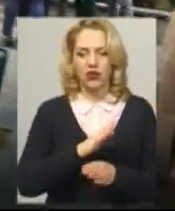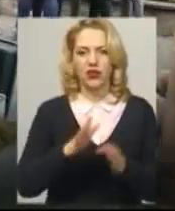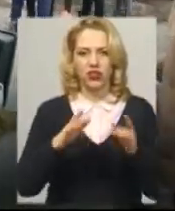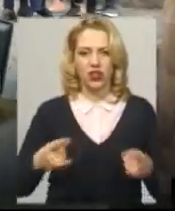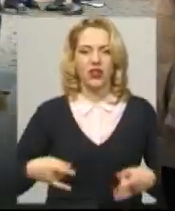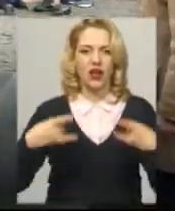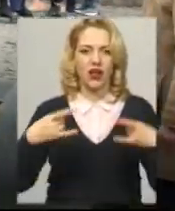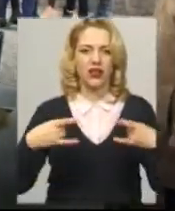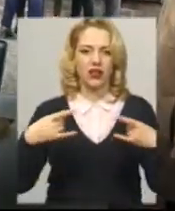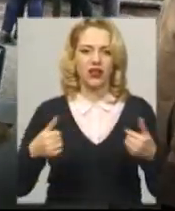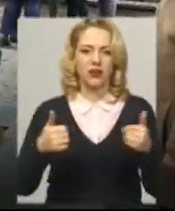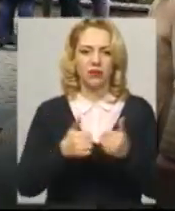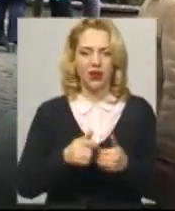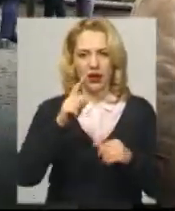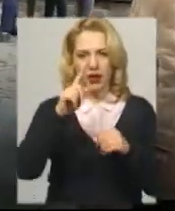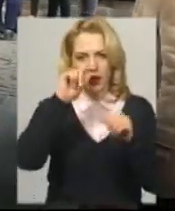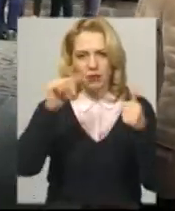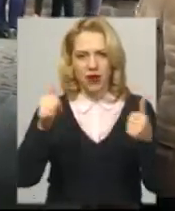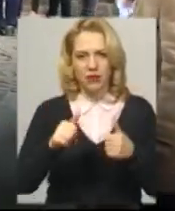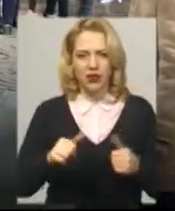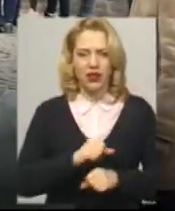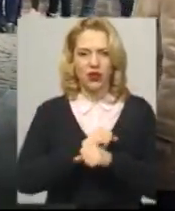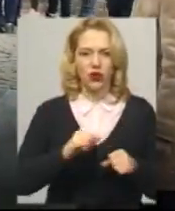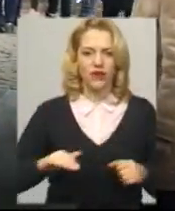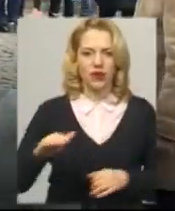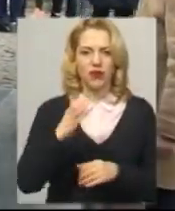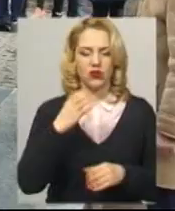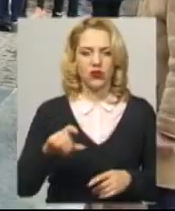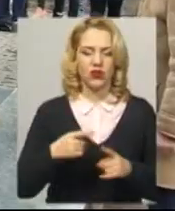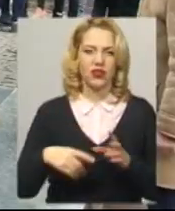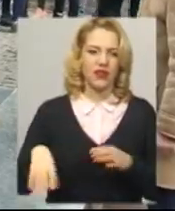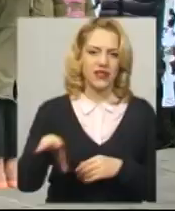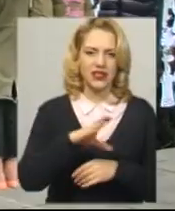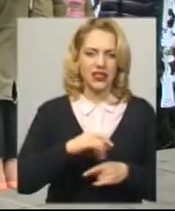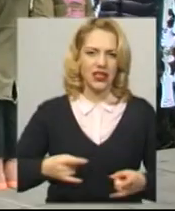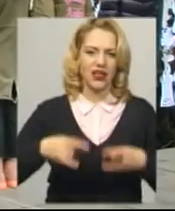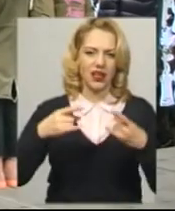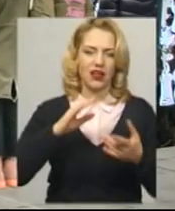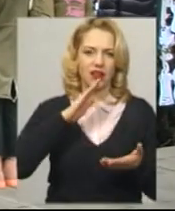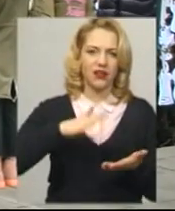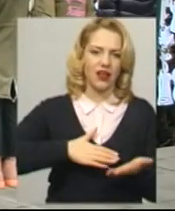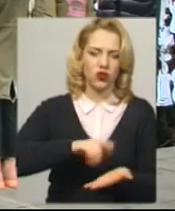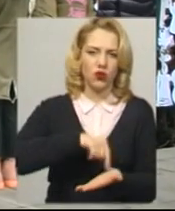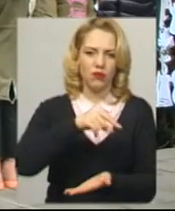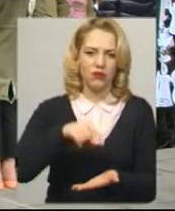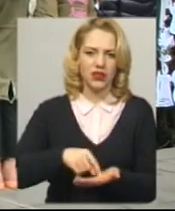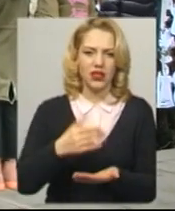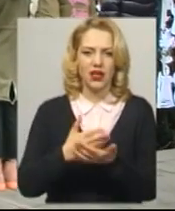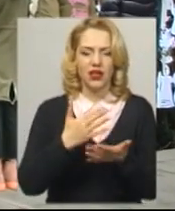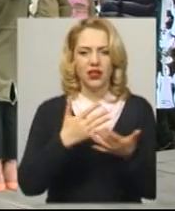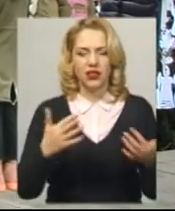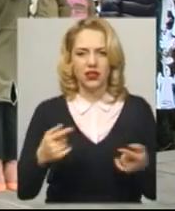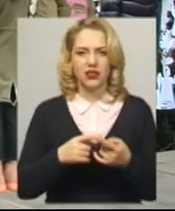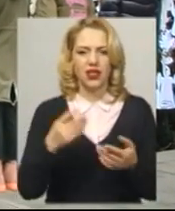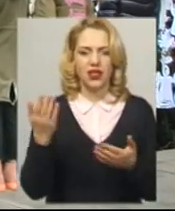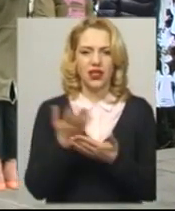екрані біля пам'ятника Героїв Небесної Сотні, але і по всіх світлодіодних екранах, які є у нас в місті, є абсолютно різними, як і кадри